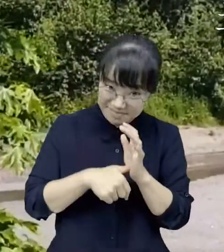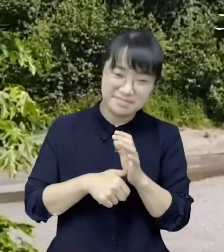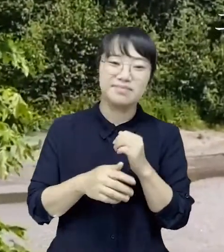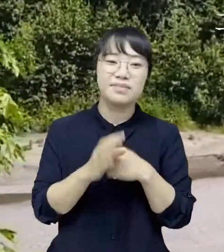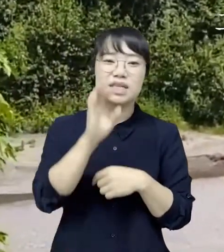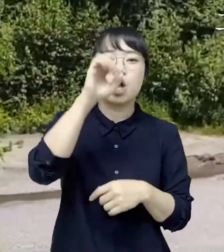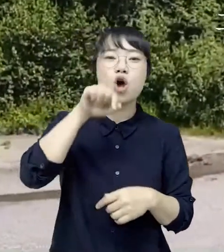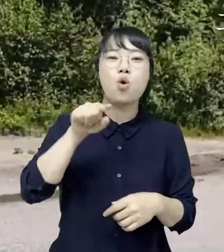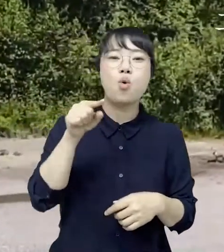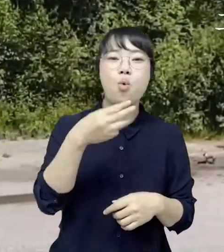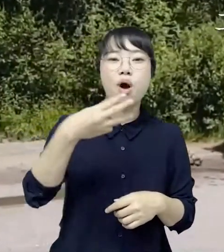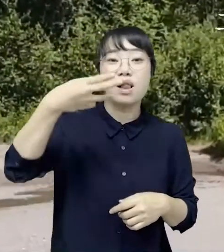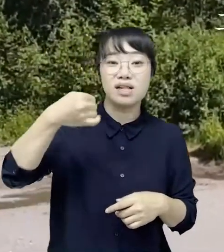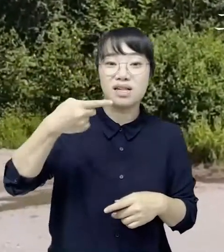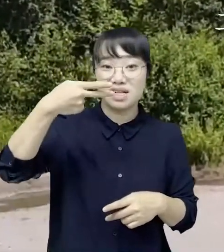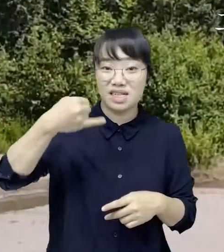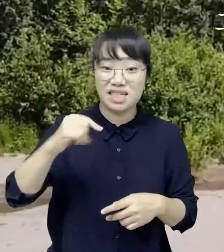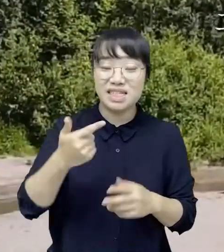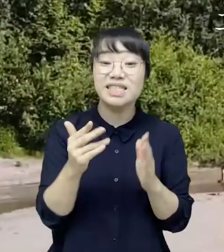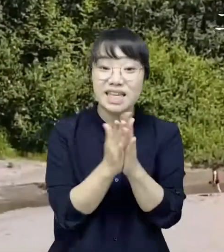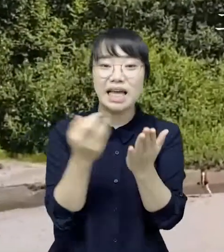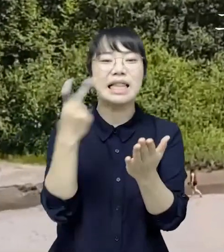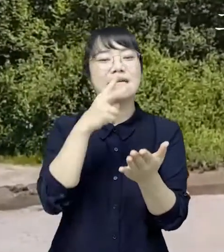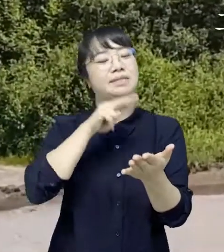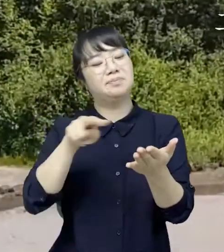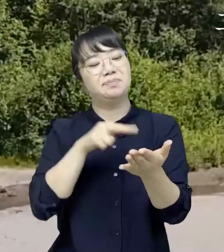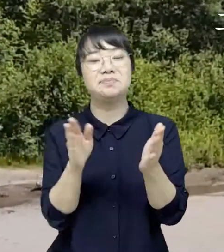그때 월든을 다시 만났다.